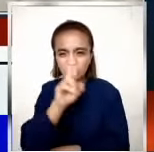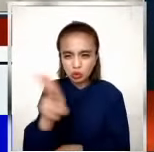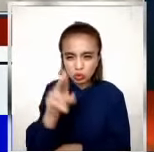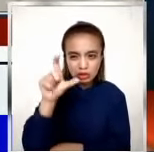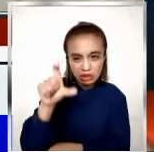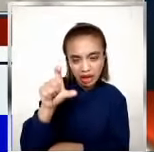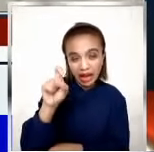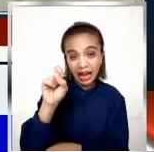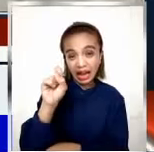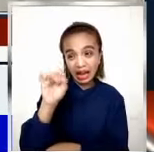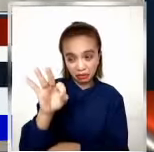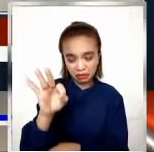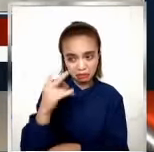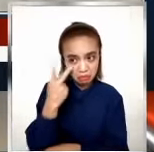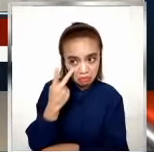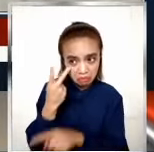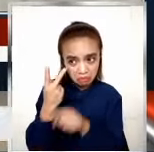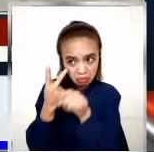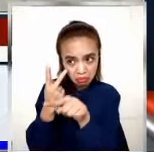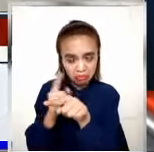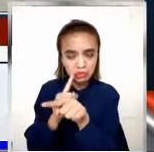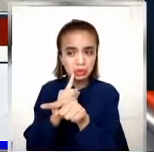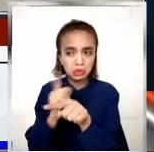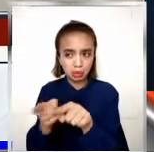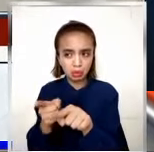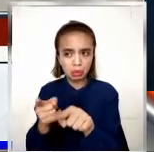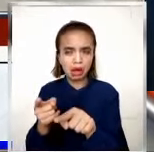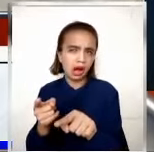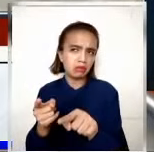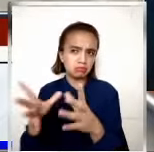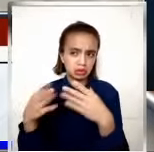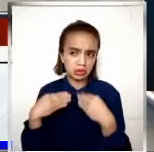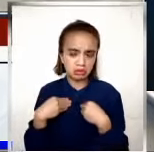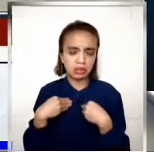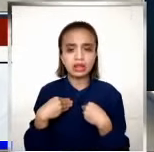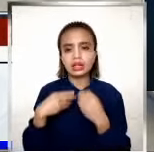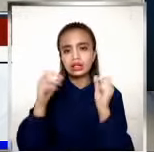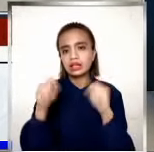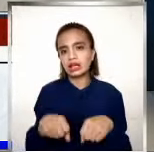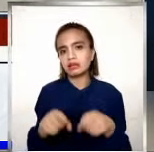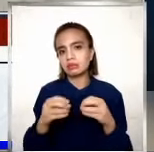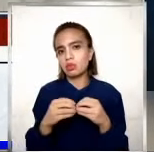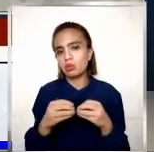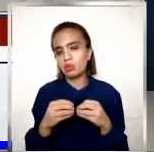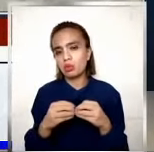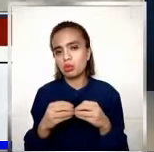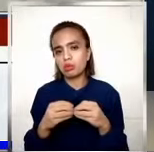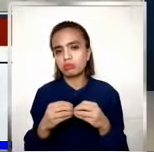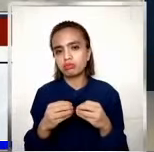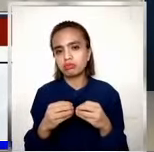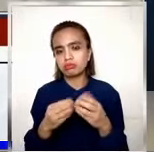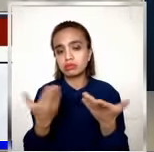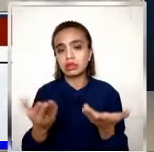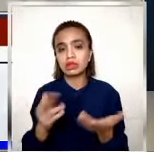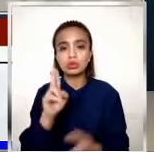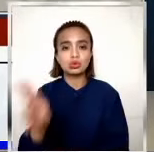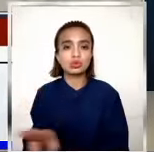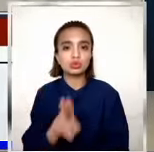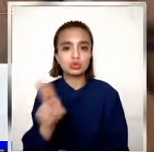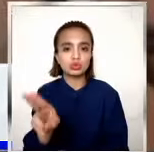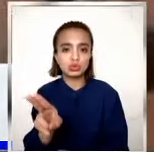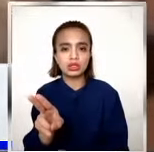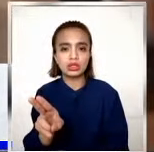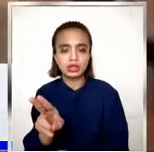ang safety at efficacy ay acceptable, then this will expand, no? The possible use ng age range po ng ating mga